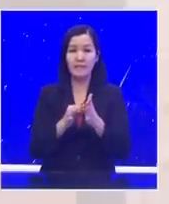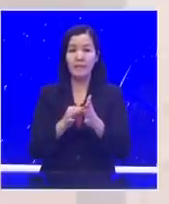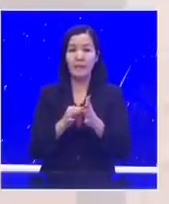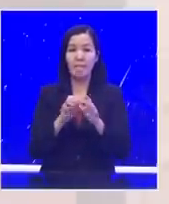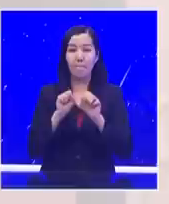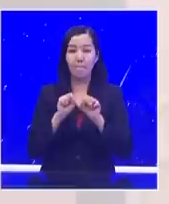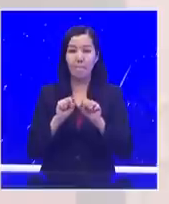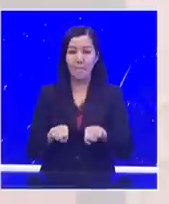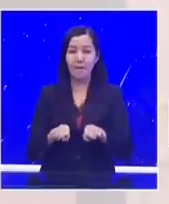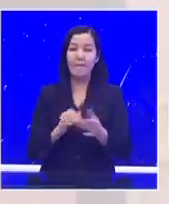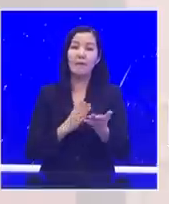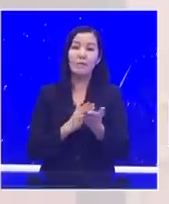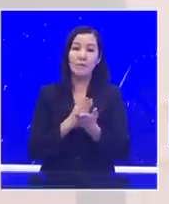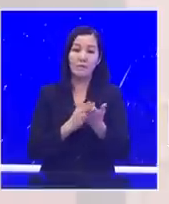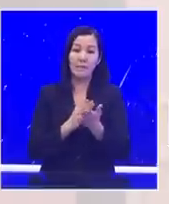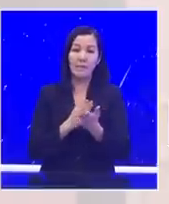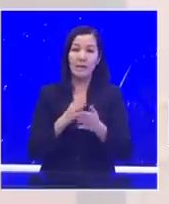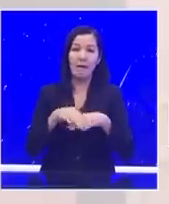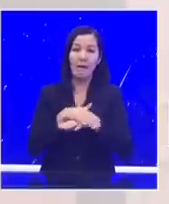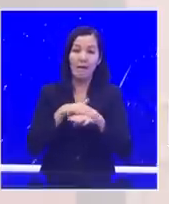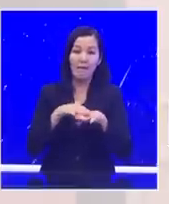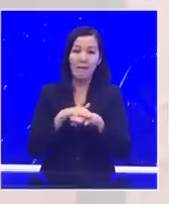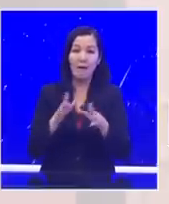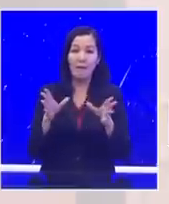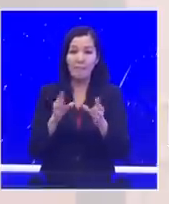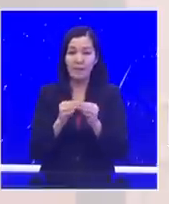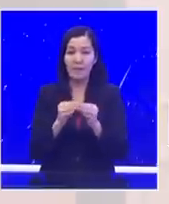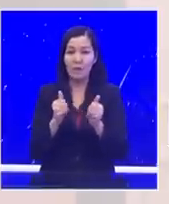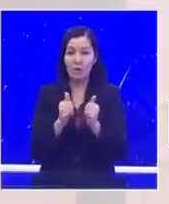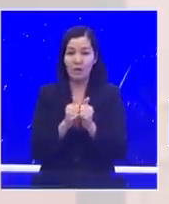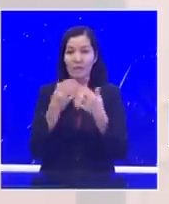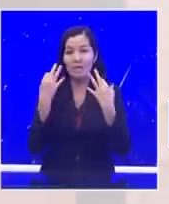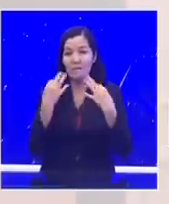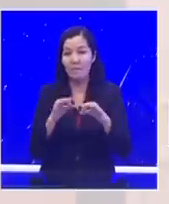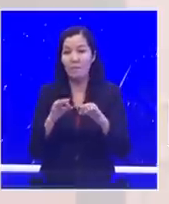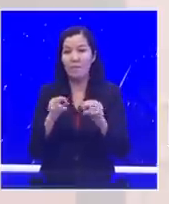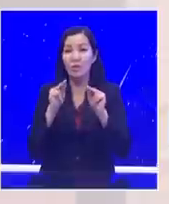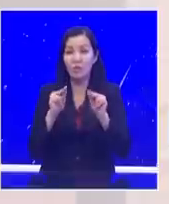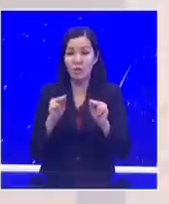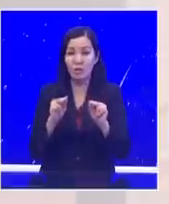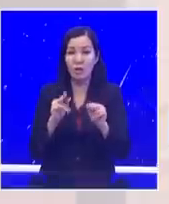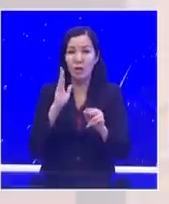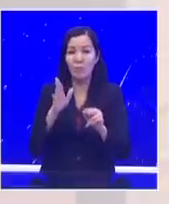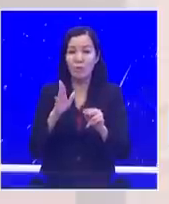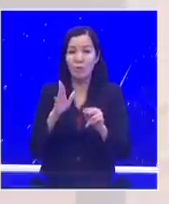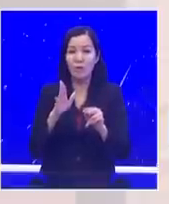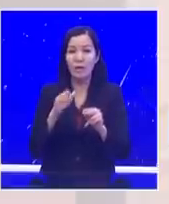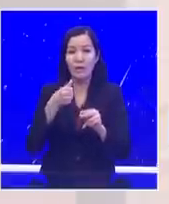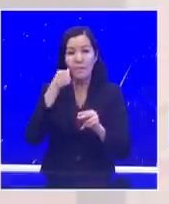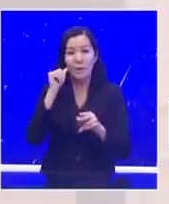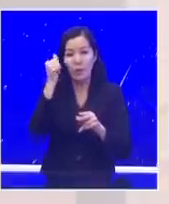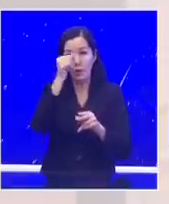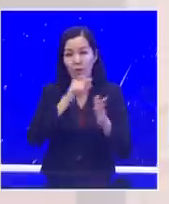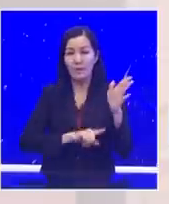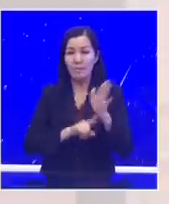қорғау органы саласы ретінде біздің халыққа жақындығымызды, ашықтығымызды және біздің өздеріңіз білесіздер, былтырдан бері біздің